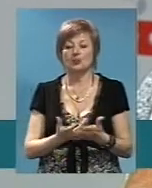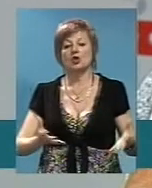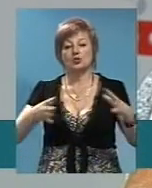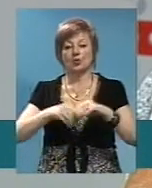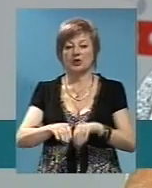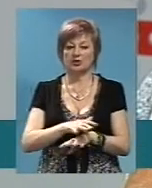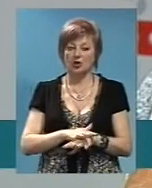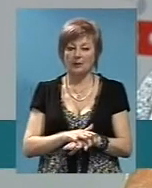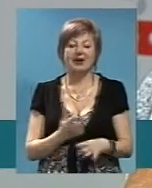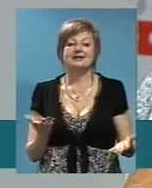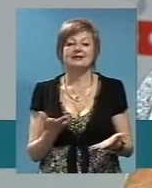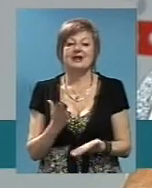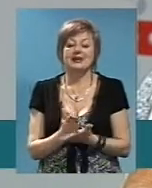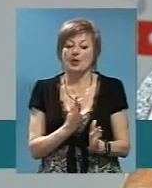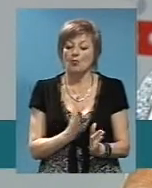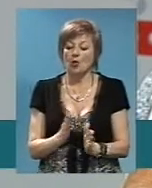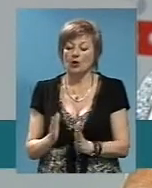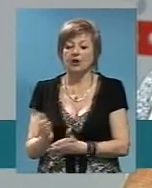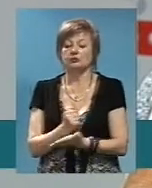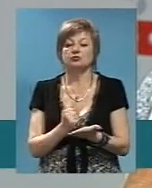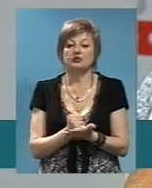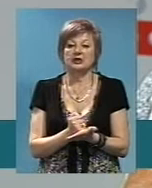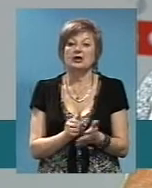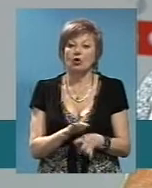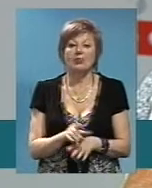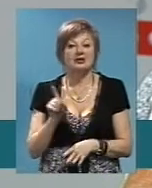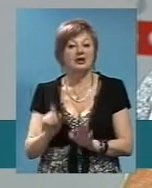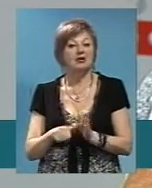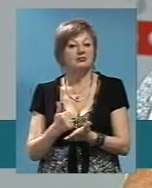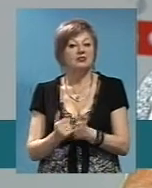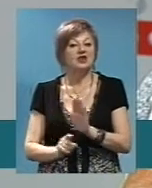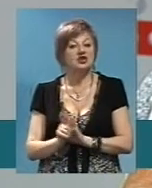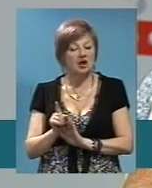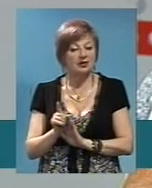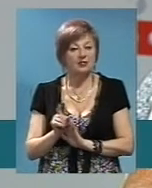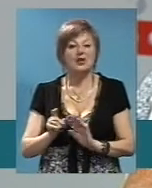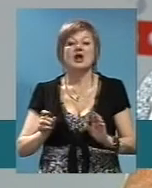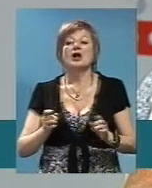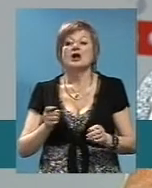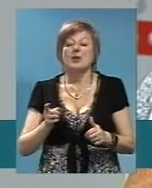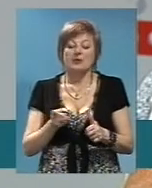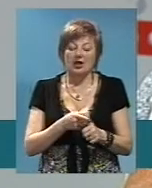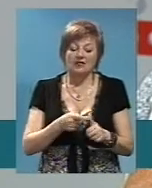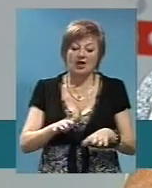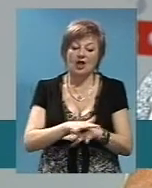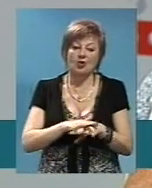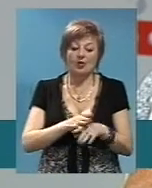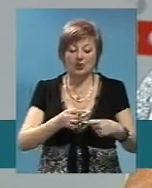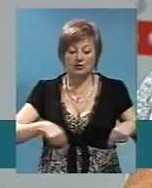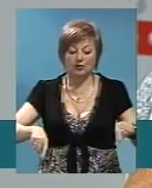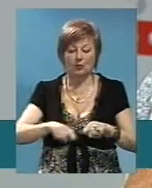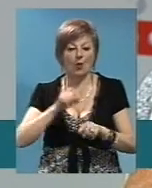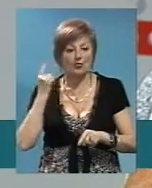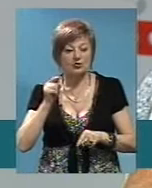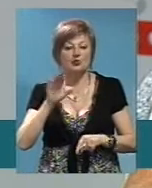територіальних громад, де є порядок утворення громад, то взагалі там спочатку було й прописано, що спочатку утворюються громади навколо міста обласного